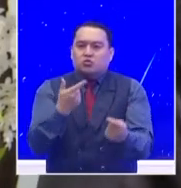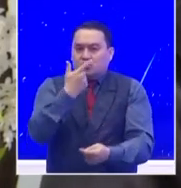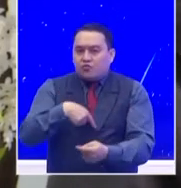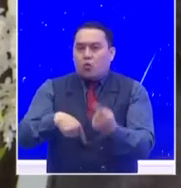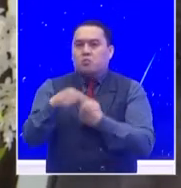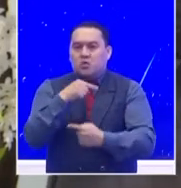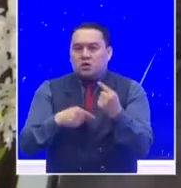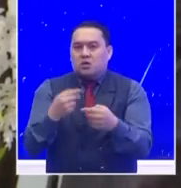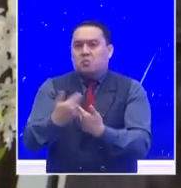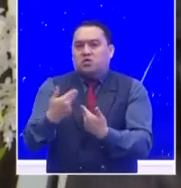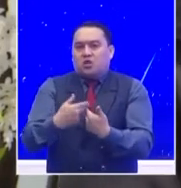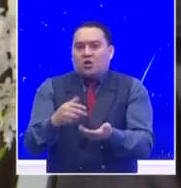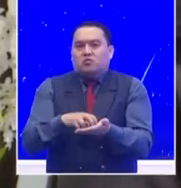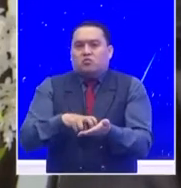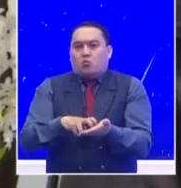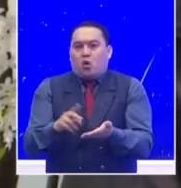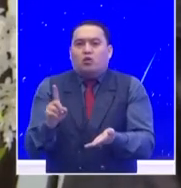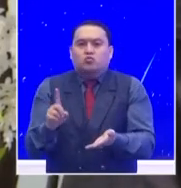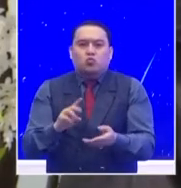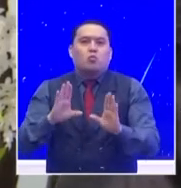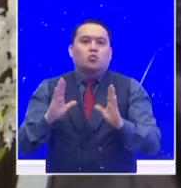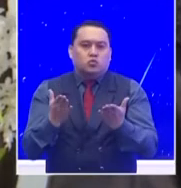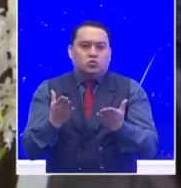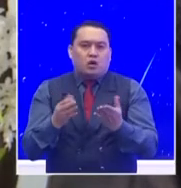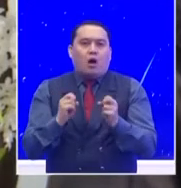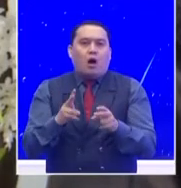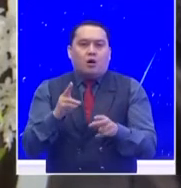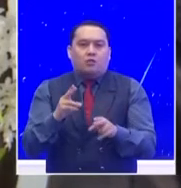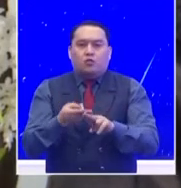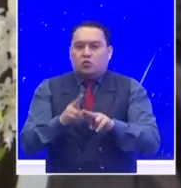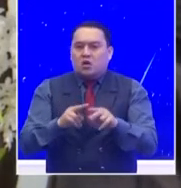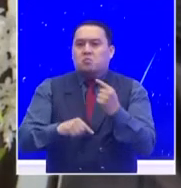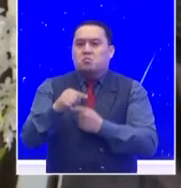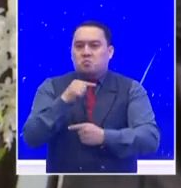чего начать. Мешают страхи, да. И я считаю, что такие